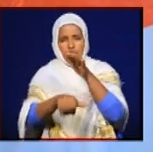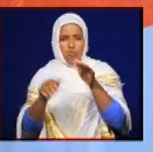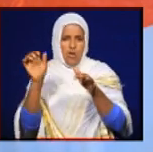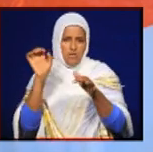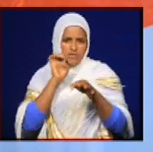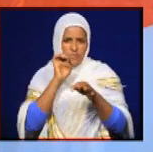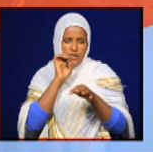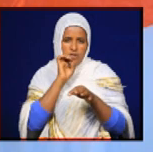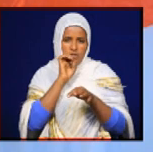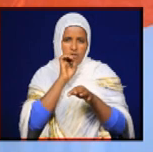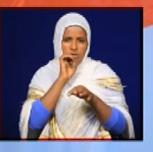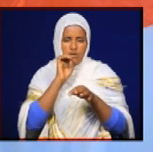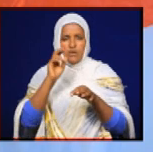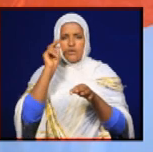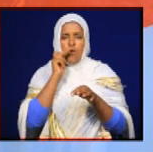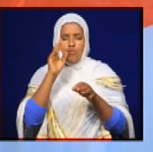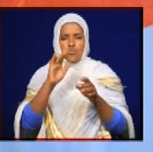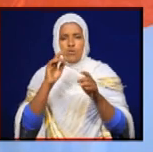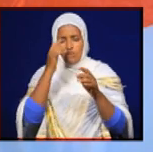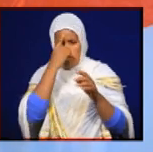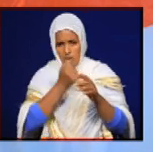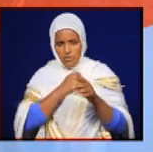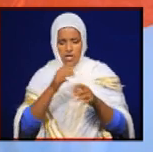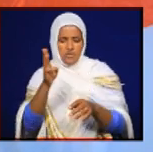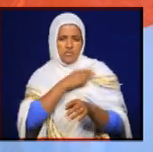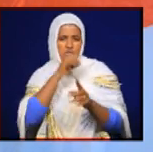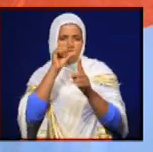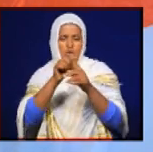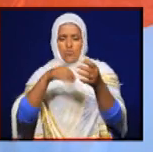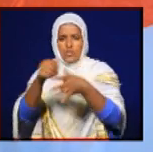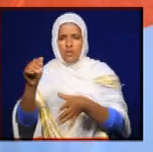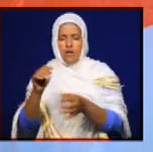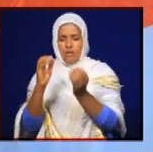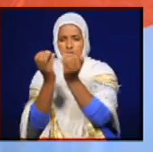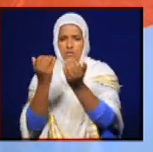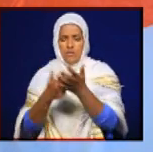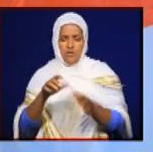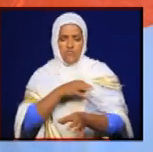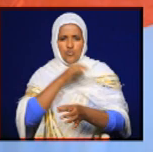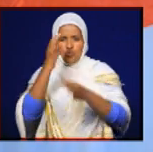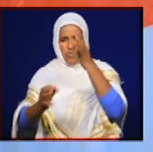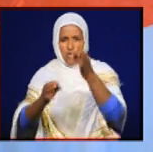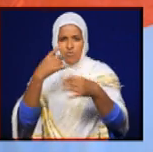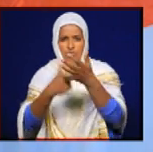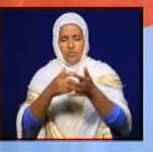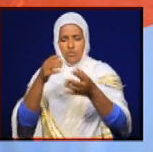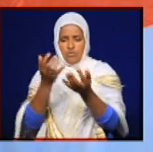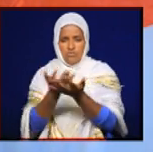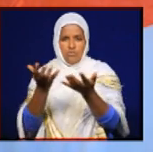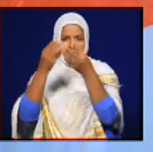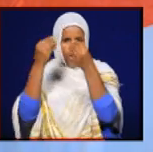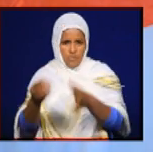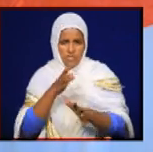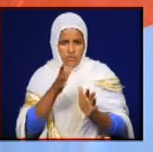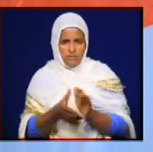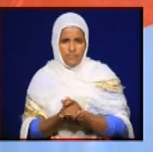ግብዟ ኤልዛቤል ዳጎኑ አንተ ማምና የሰነፍቃል ወጣት ርስቴን ባይናቡቴ ነፍሱን ተወራርዷል ርስቱን